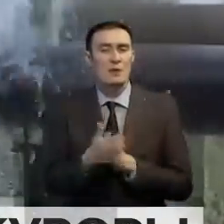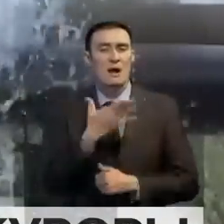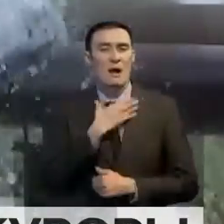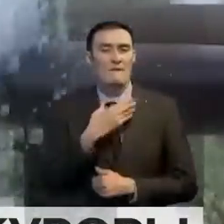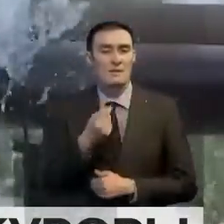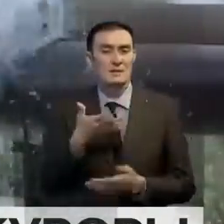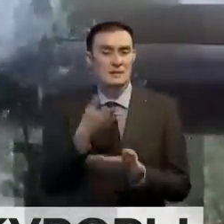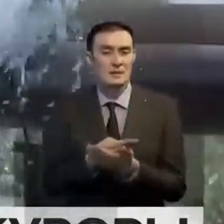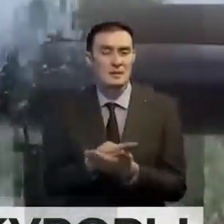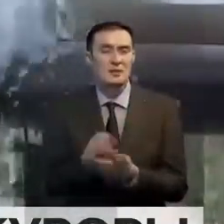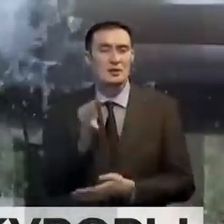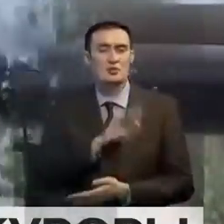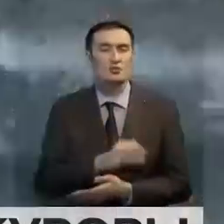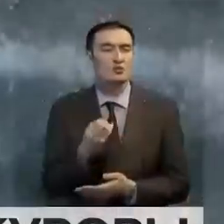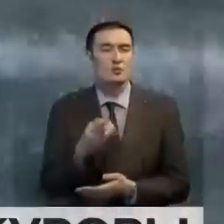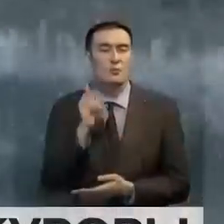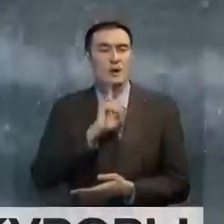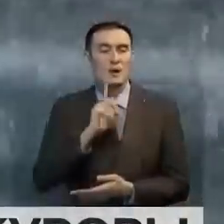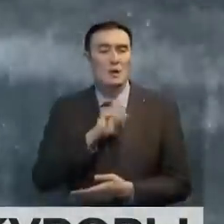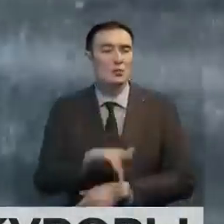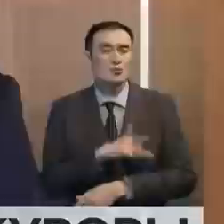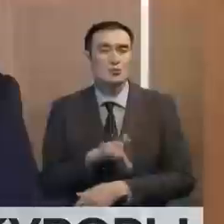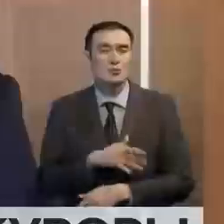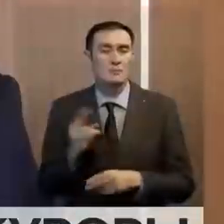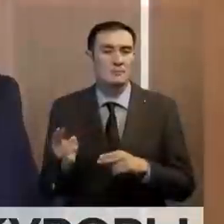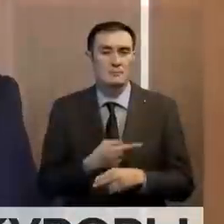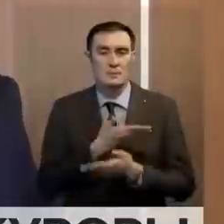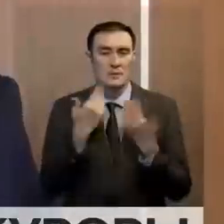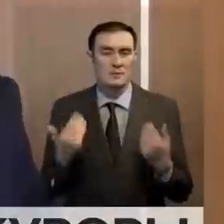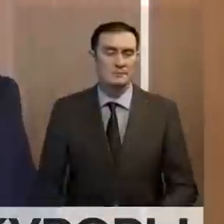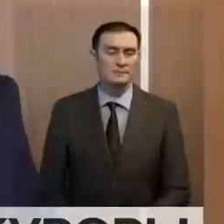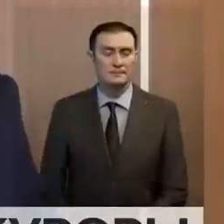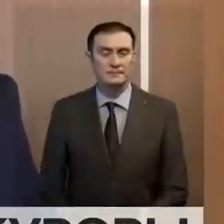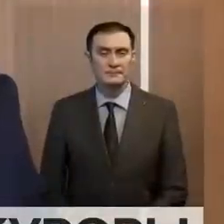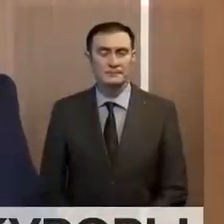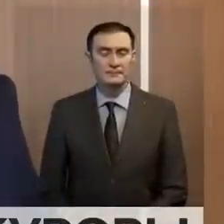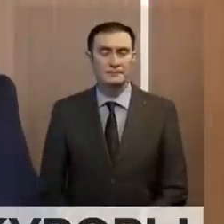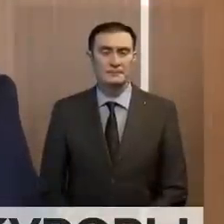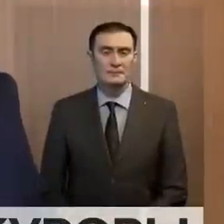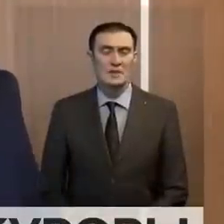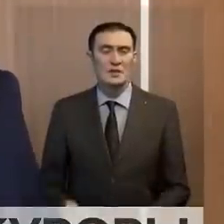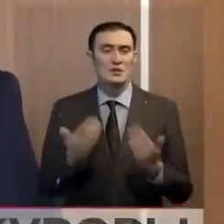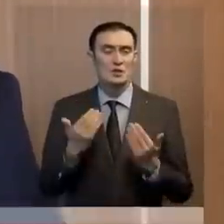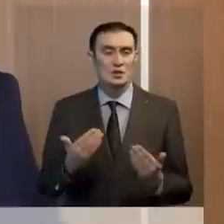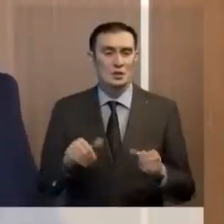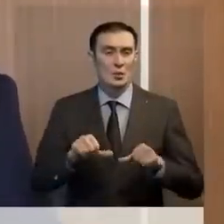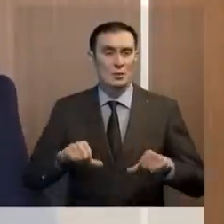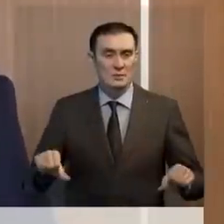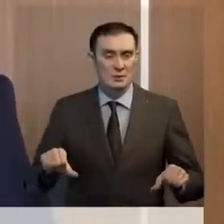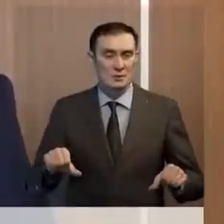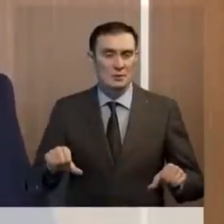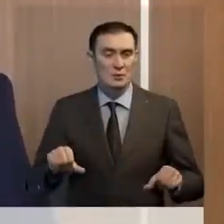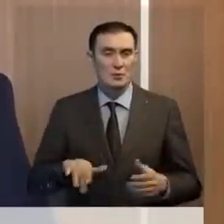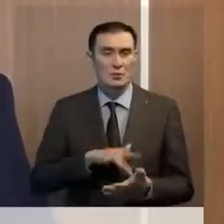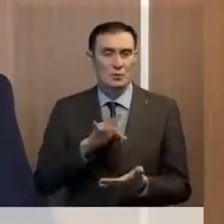аванса за счет еще не предоставленных услуг. Сейчас с комитета надзора